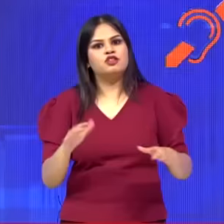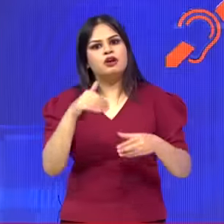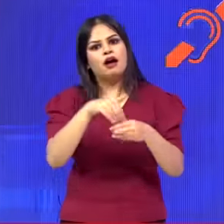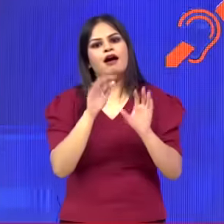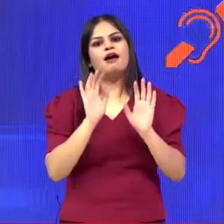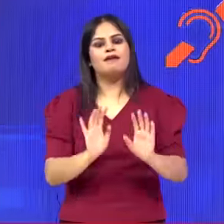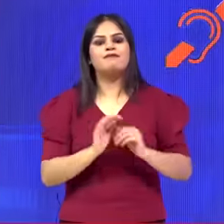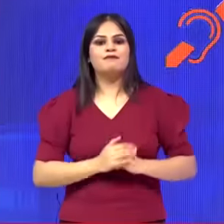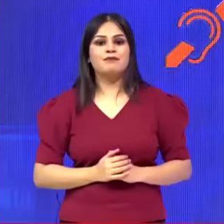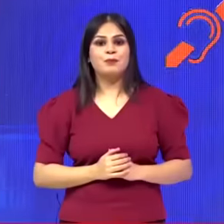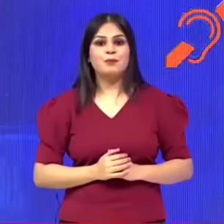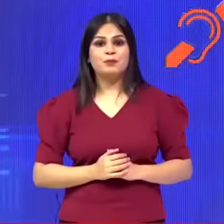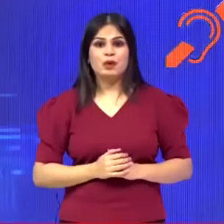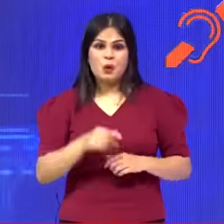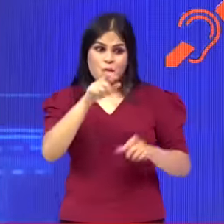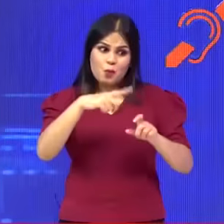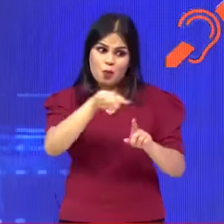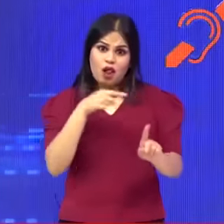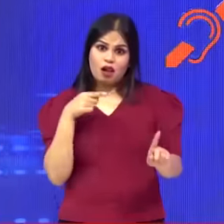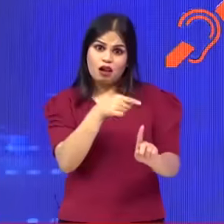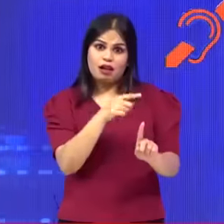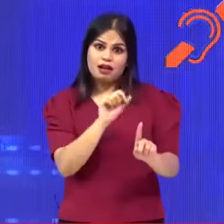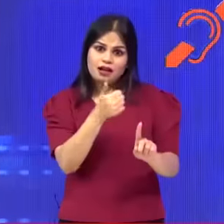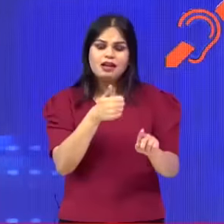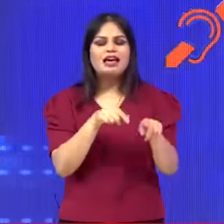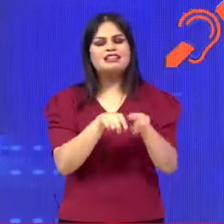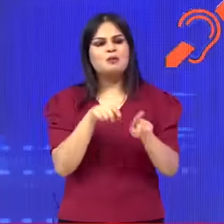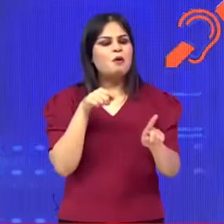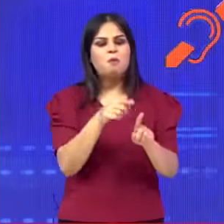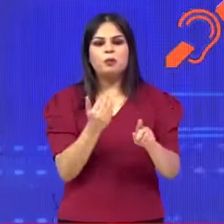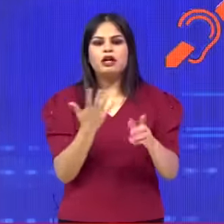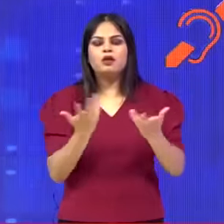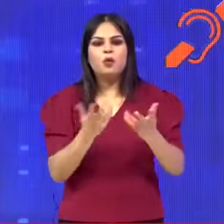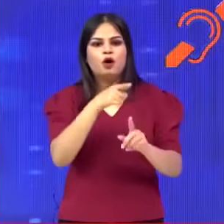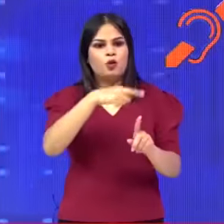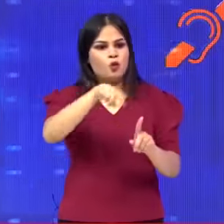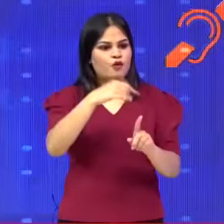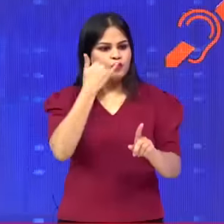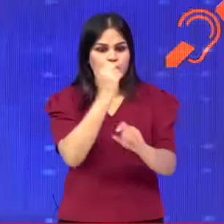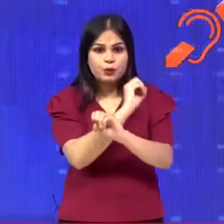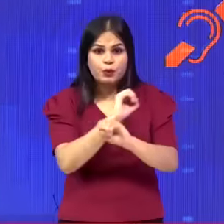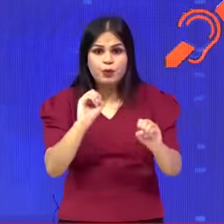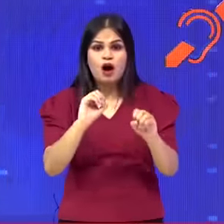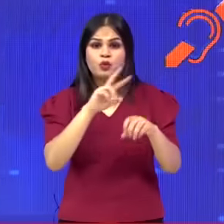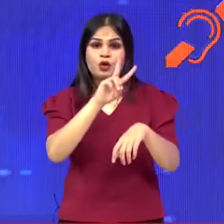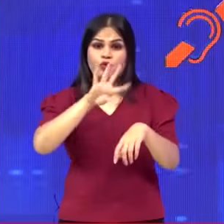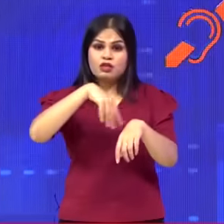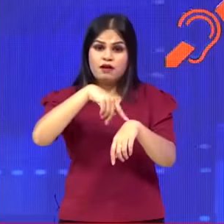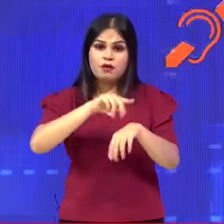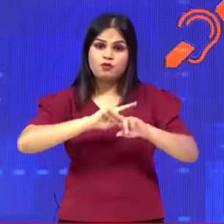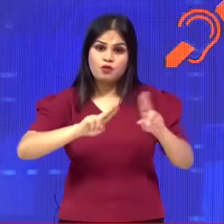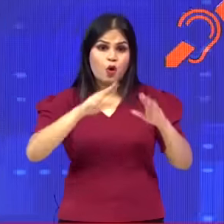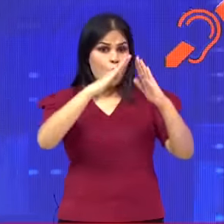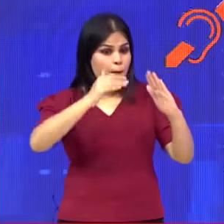बहुत ज़्यादा हो जाता है। एंड अब उनको ब्लेम भी नहीं कर सकते, ना फोन्स ना कोई, घर में 24/7 108-112